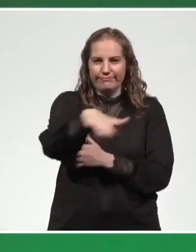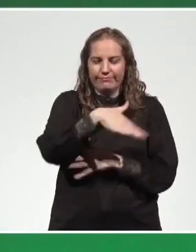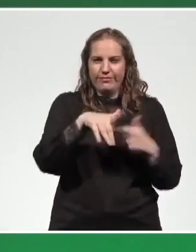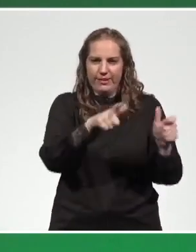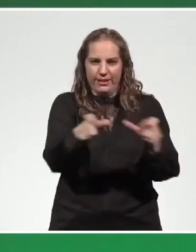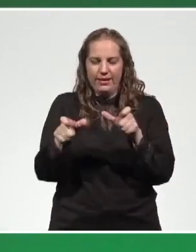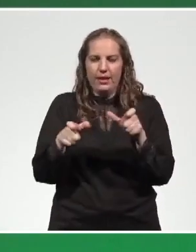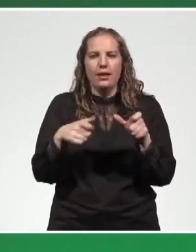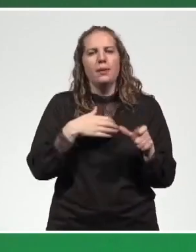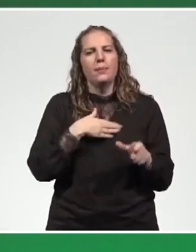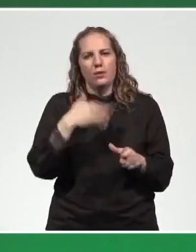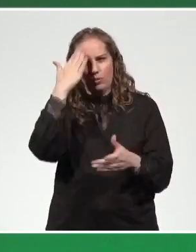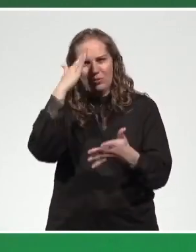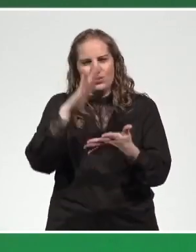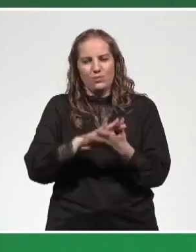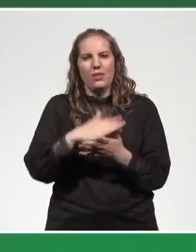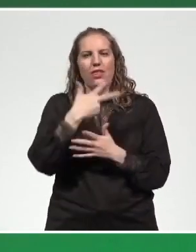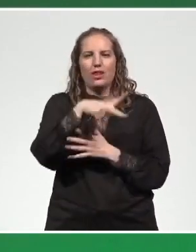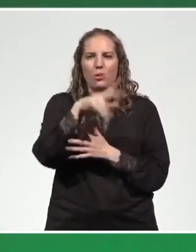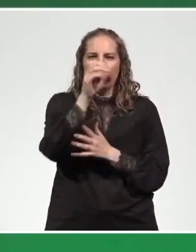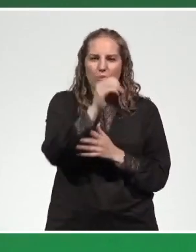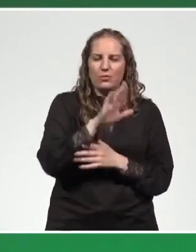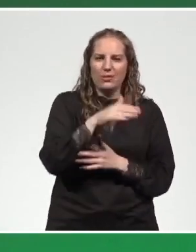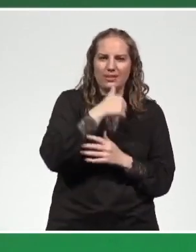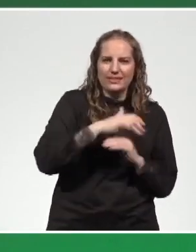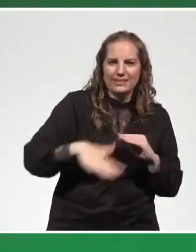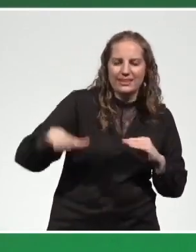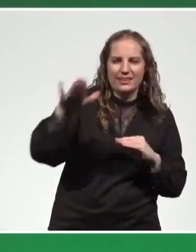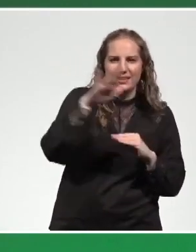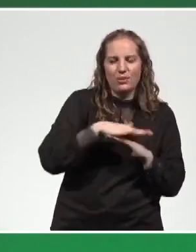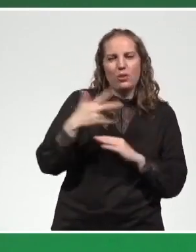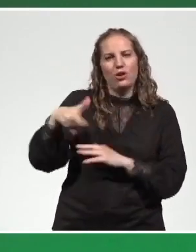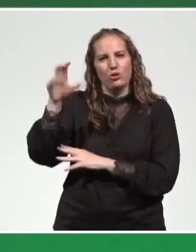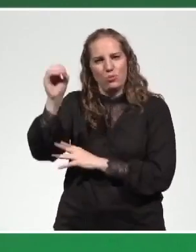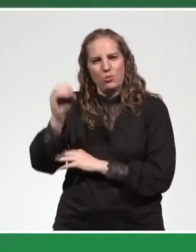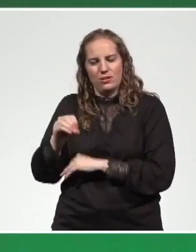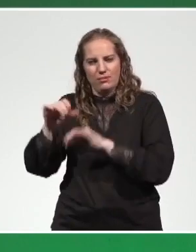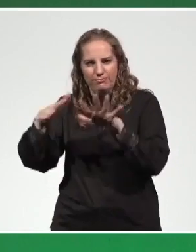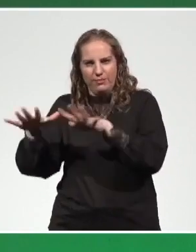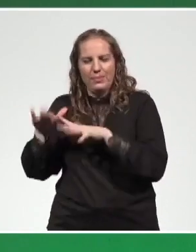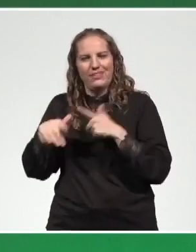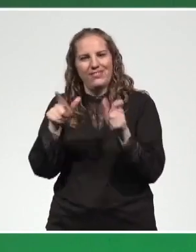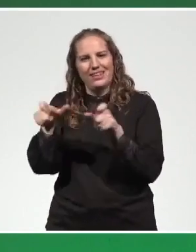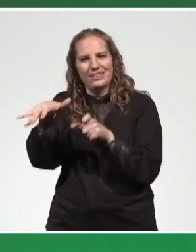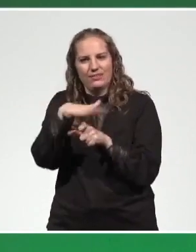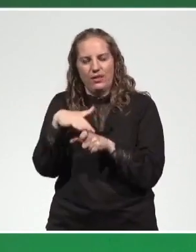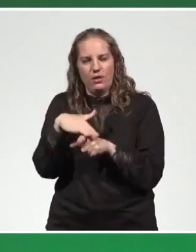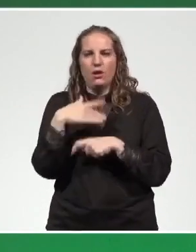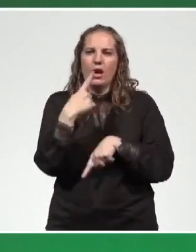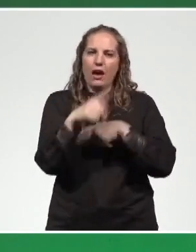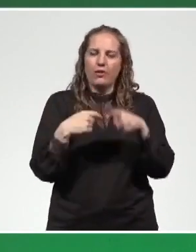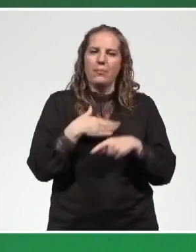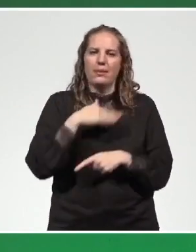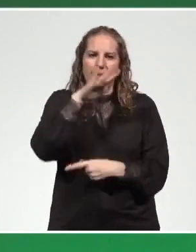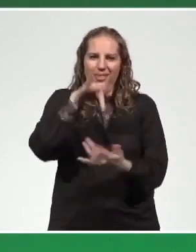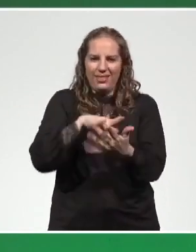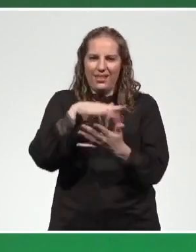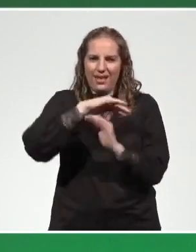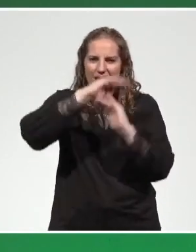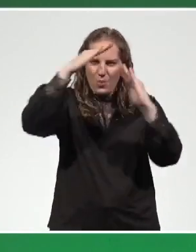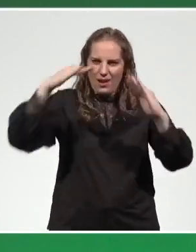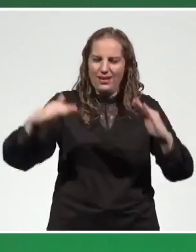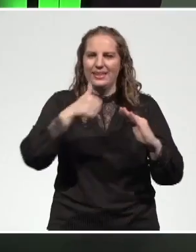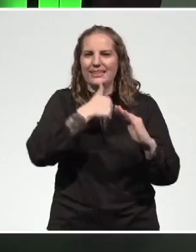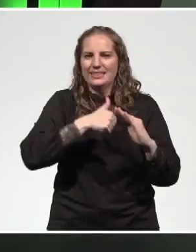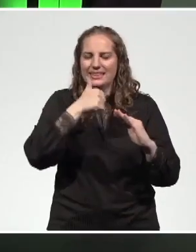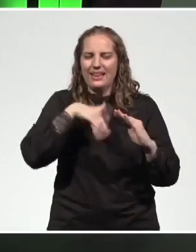vendun 30% svæða á landi og á hafi fyrir árið 2030 og vinna áfram að stofnun þjóðgarðs á miðhálendi Íslands og þjóðgarðs á